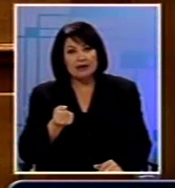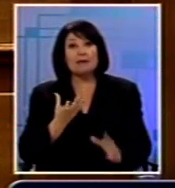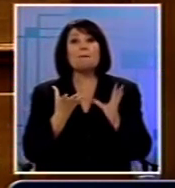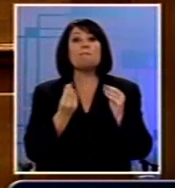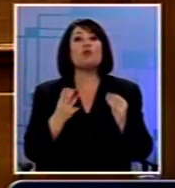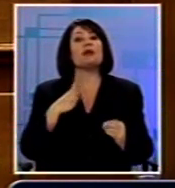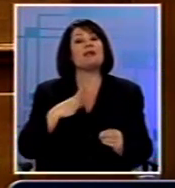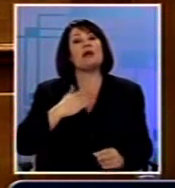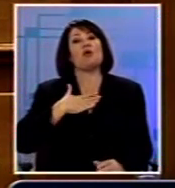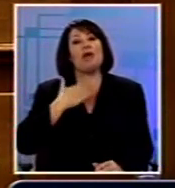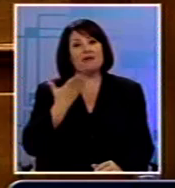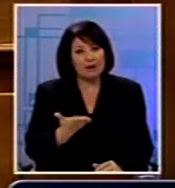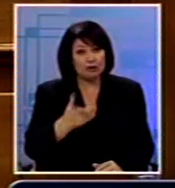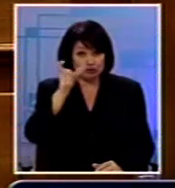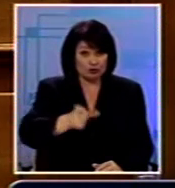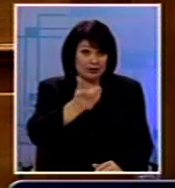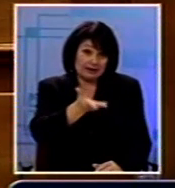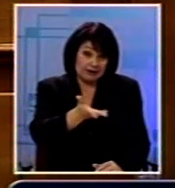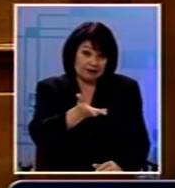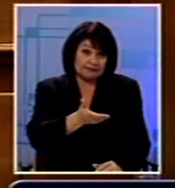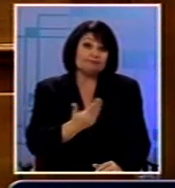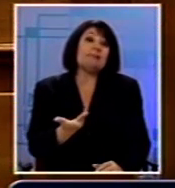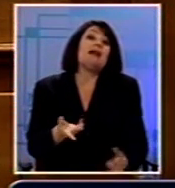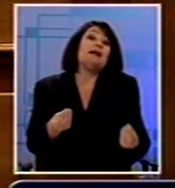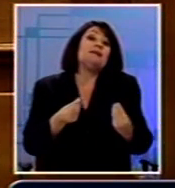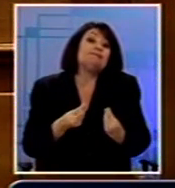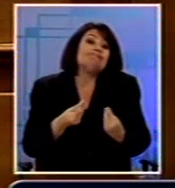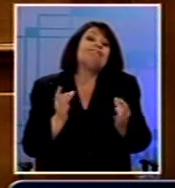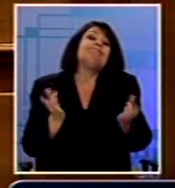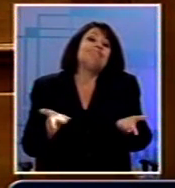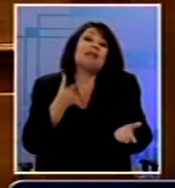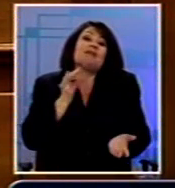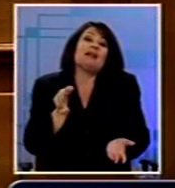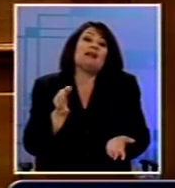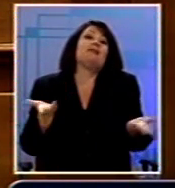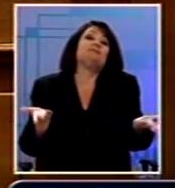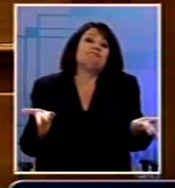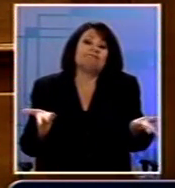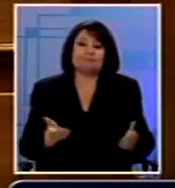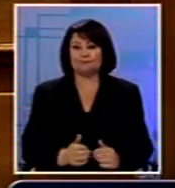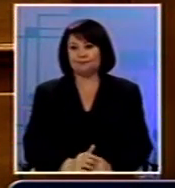ήθελα να ευχαριστήσω και εσάς, αλλά δεν μου δώσατε την παραμικρή ευκαιρία.